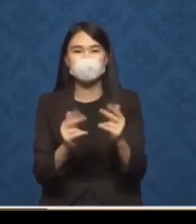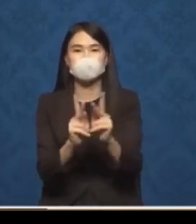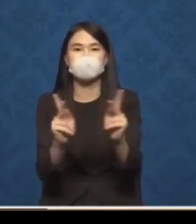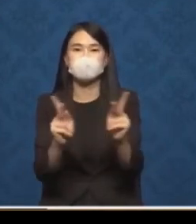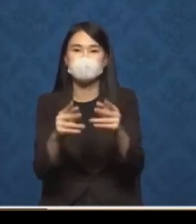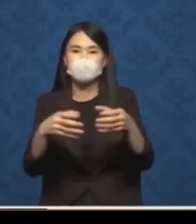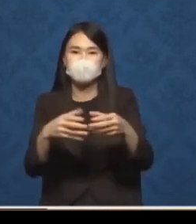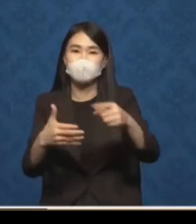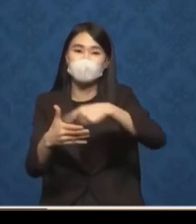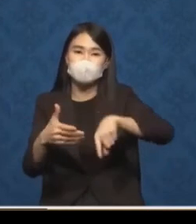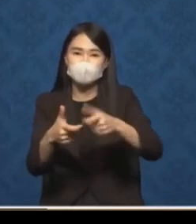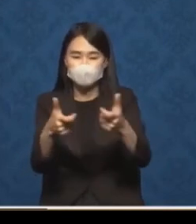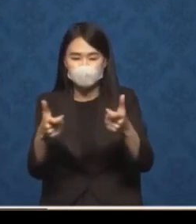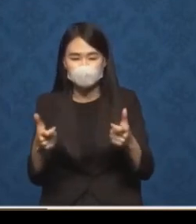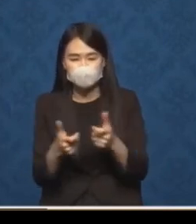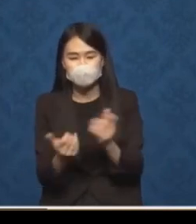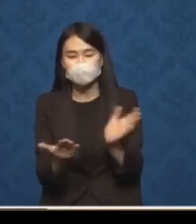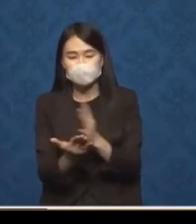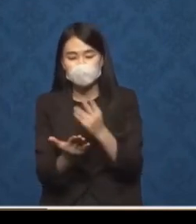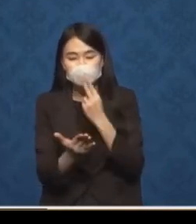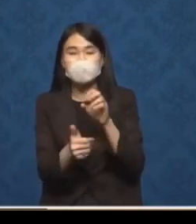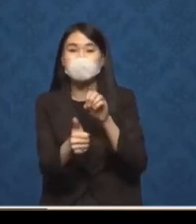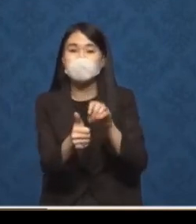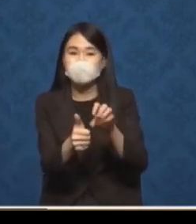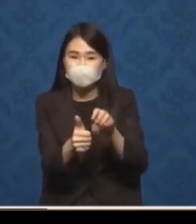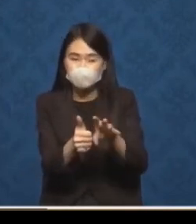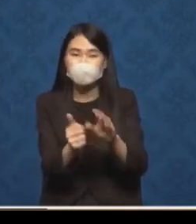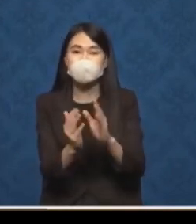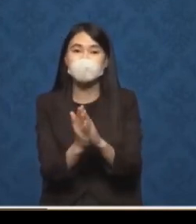ก็ได้ศึกษาและได้มีข้อเสนอแนะ